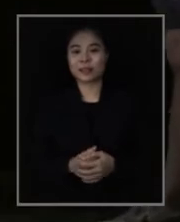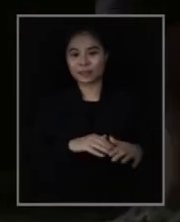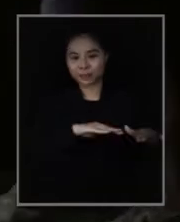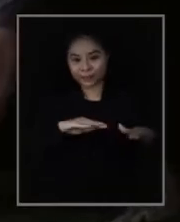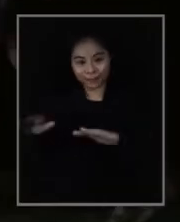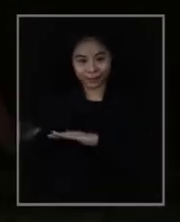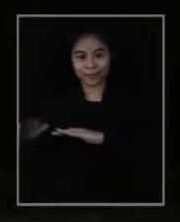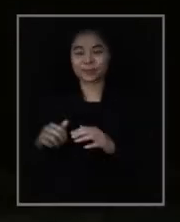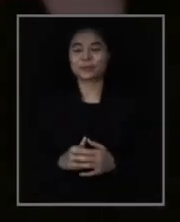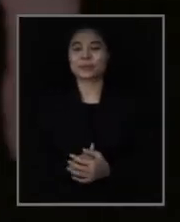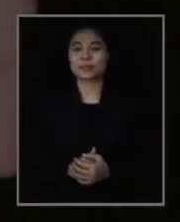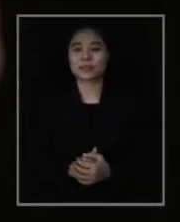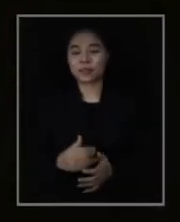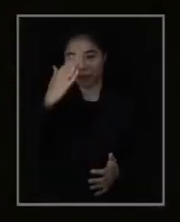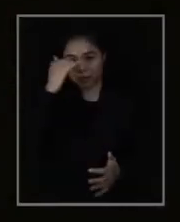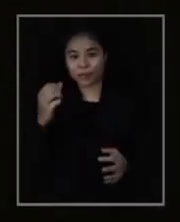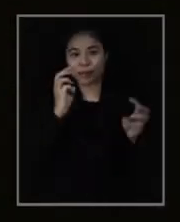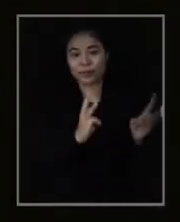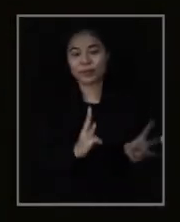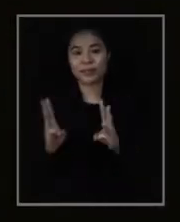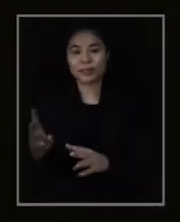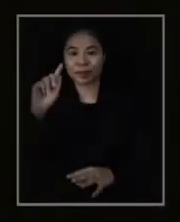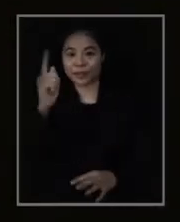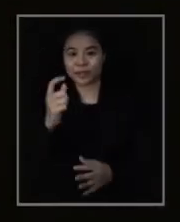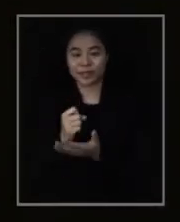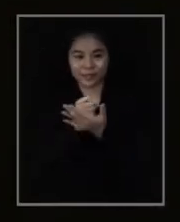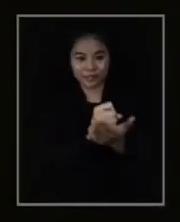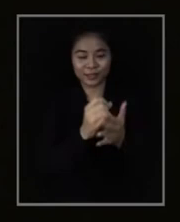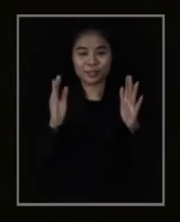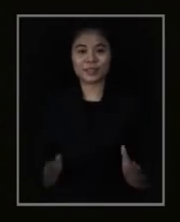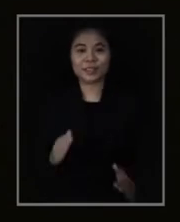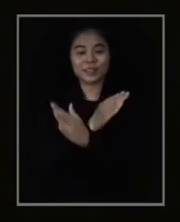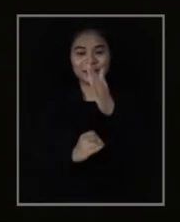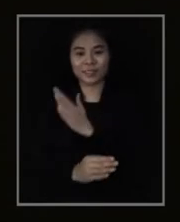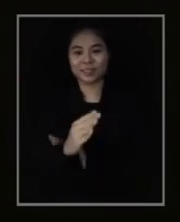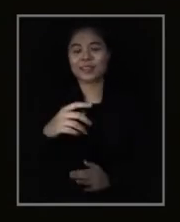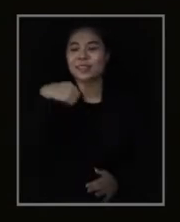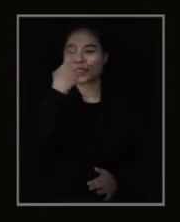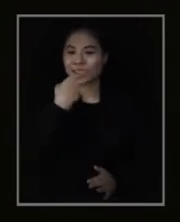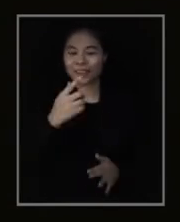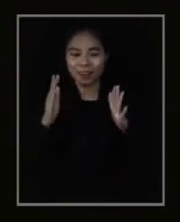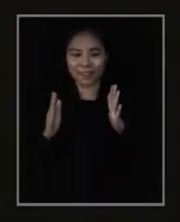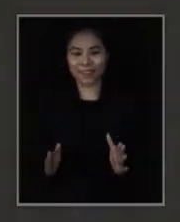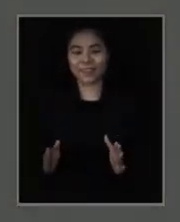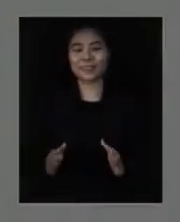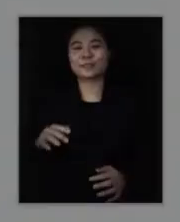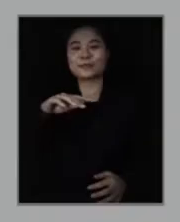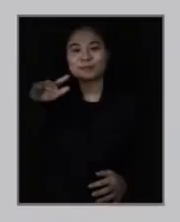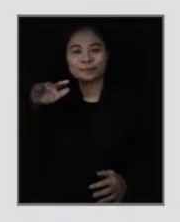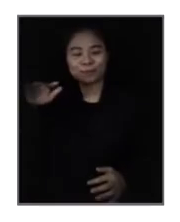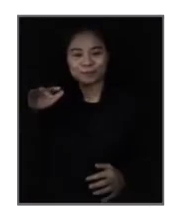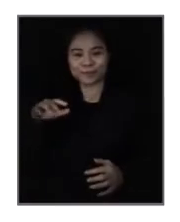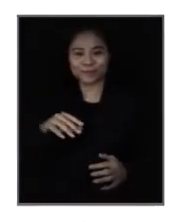เอาไปพี่ เพราะนวัตกรรมที่ช่วยเหลือมนุษย์ได้ดีที่สุดก็คือมนุษย์ด้วยกันเ